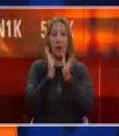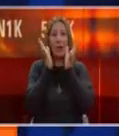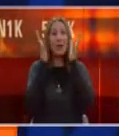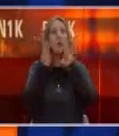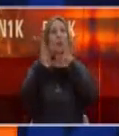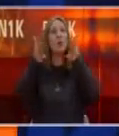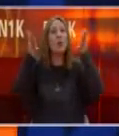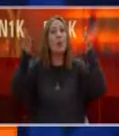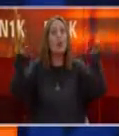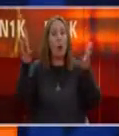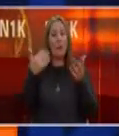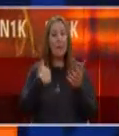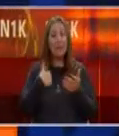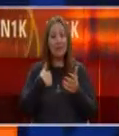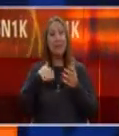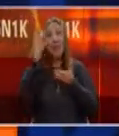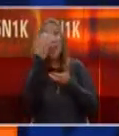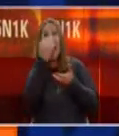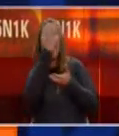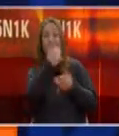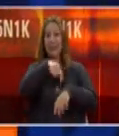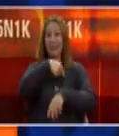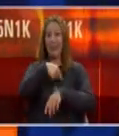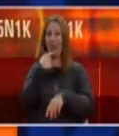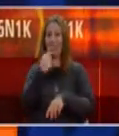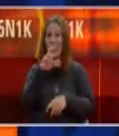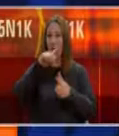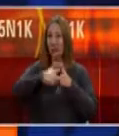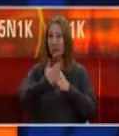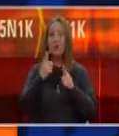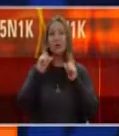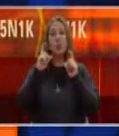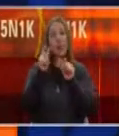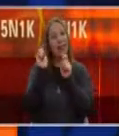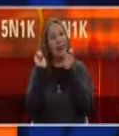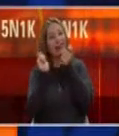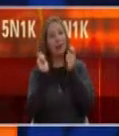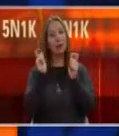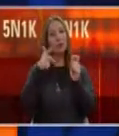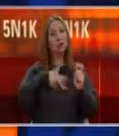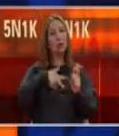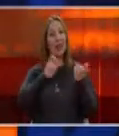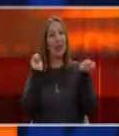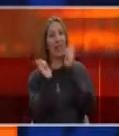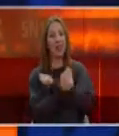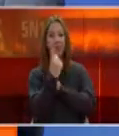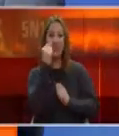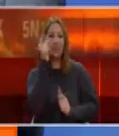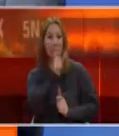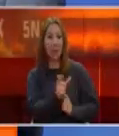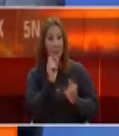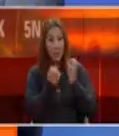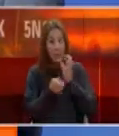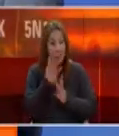ve biz ekim zamanı diyoruz birçok projelere. Sosyal değişim bir kişiyle de başlayabilir, bir kurumla